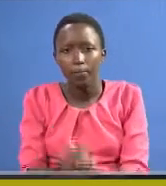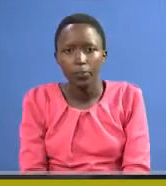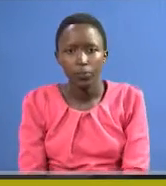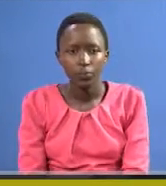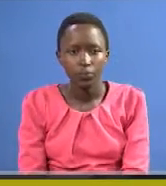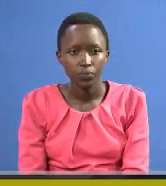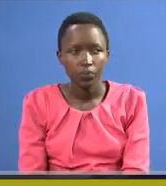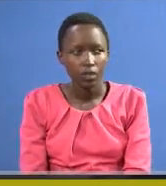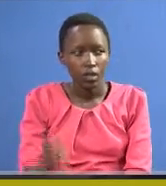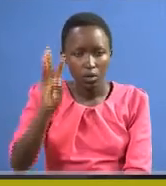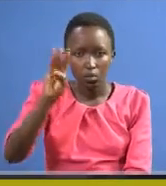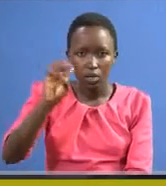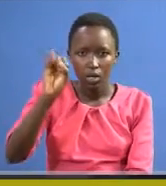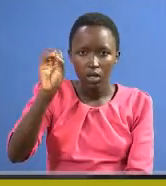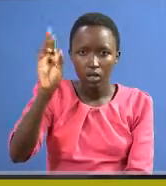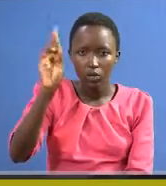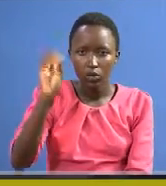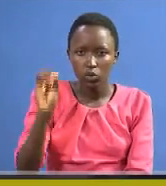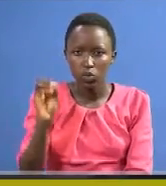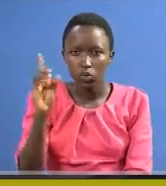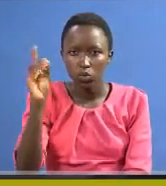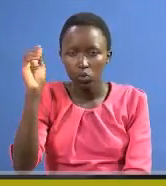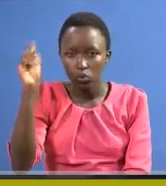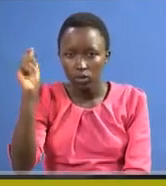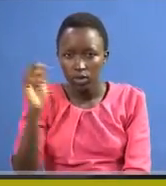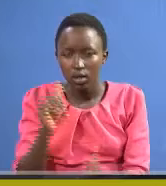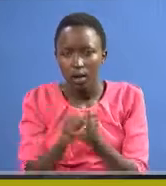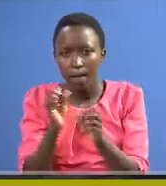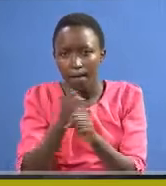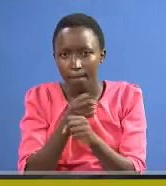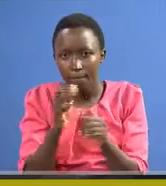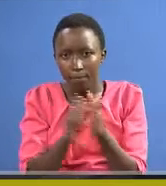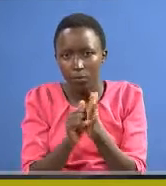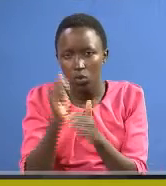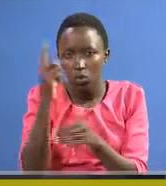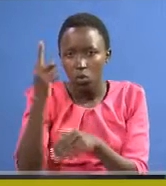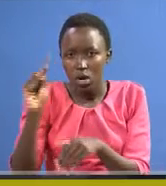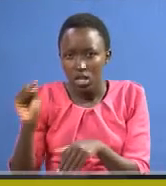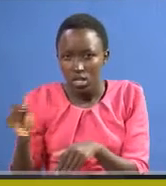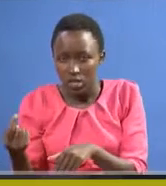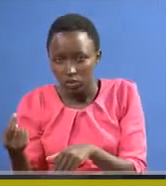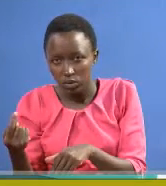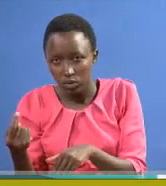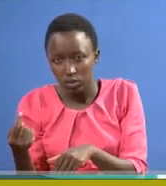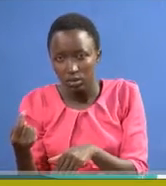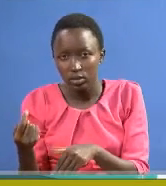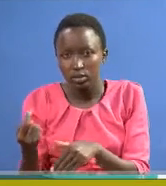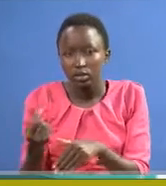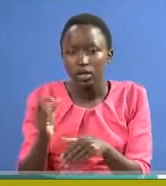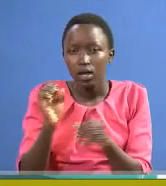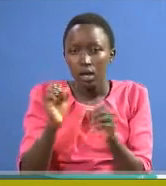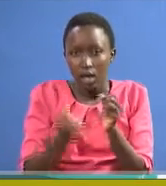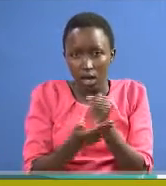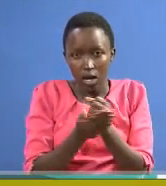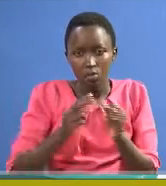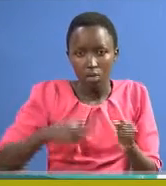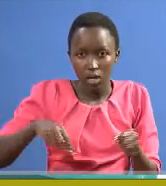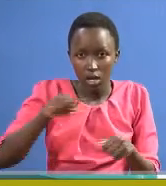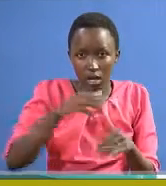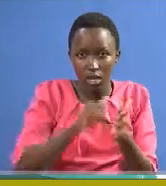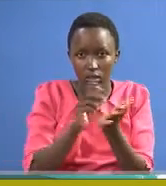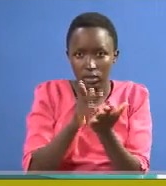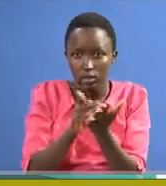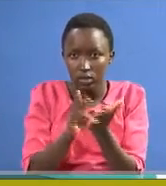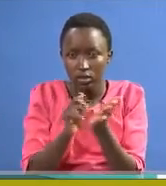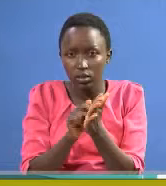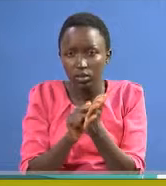Microdot. Microdots are each made out of nickel metal which boils at 1200 degrees centigrade, therefore enabling us to install the microdots